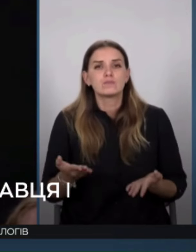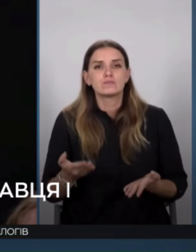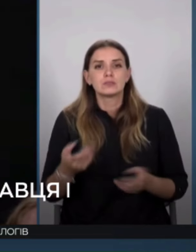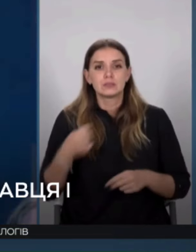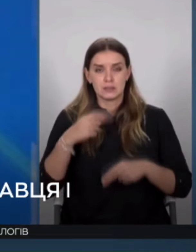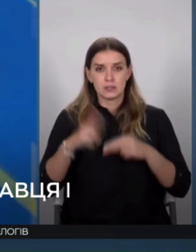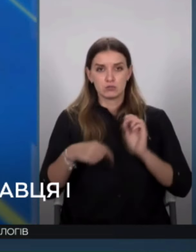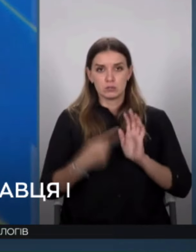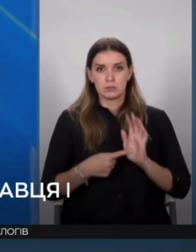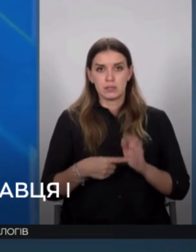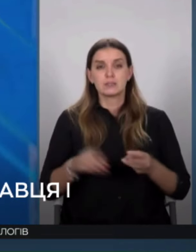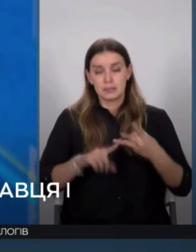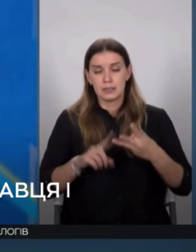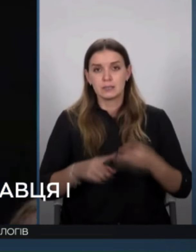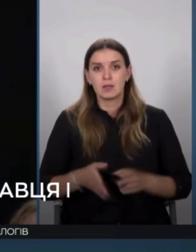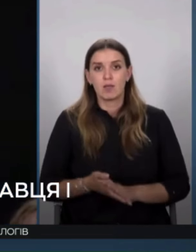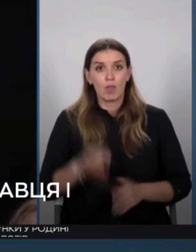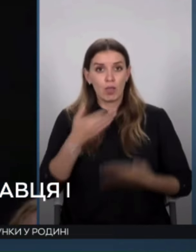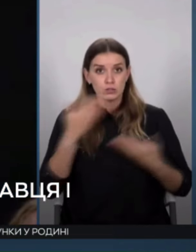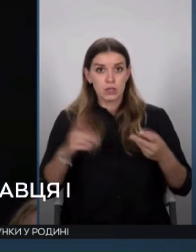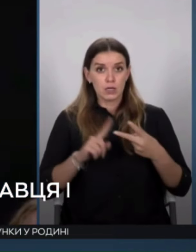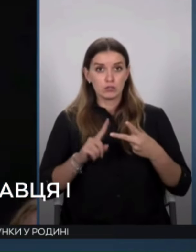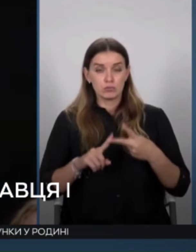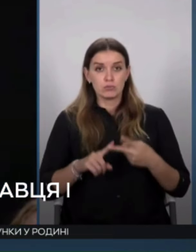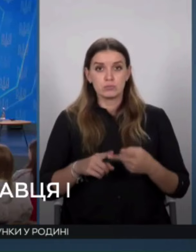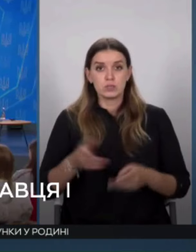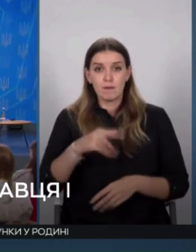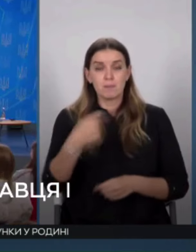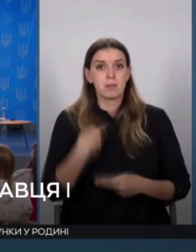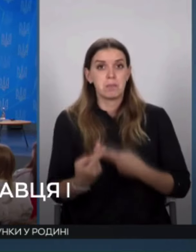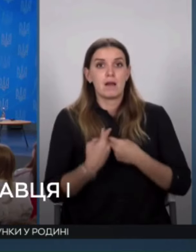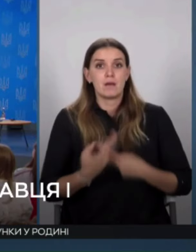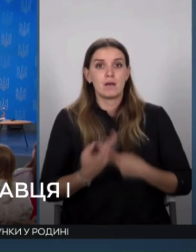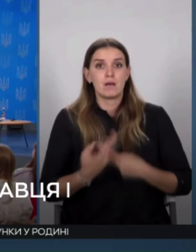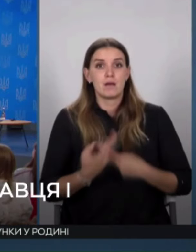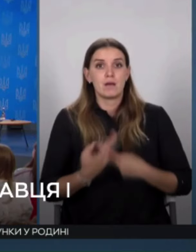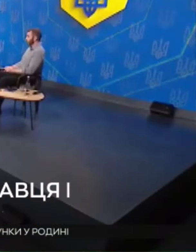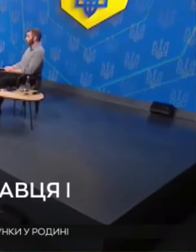я закінчу запитання? Третє. О, ні, останнє, те друге, яке ви мене перервали.